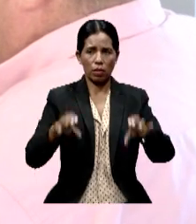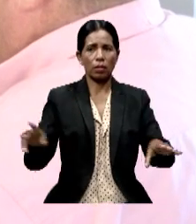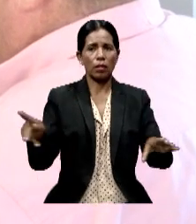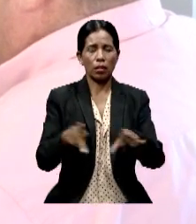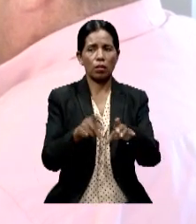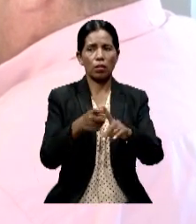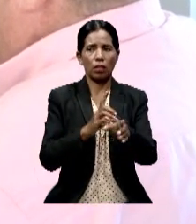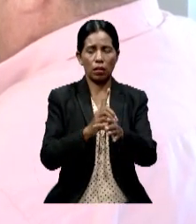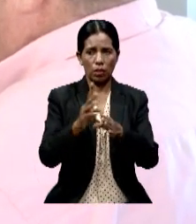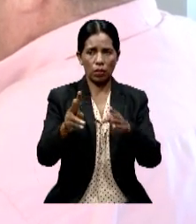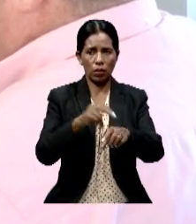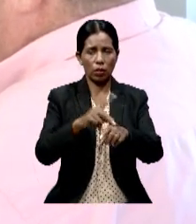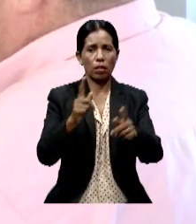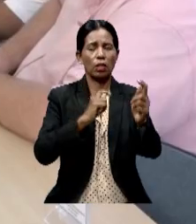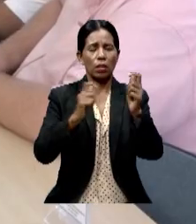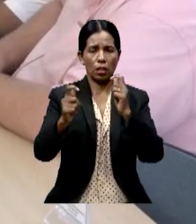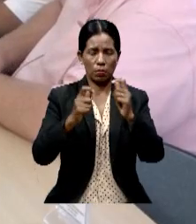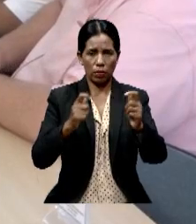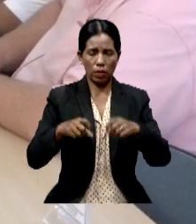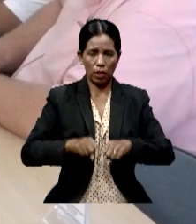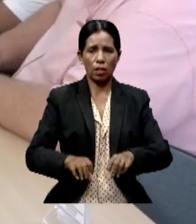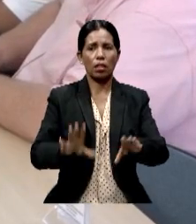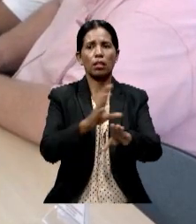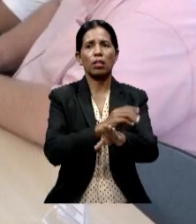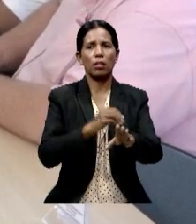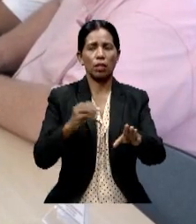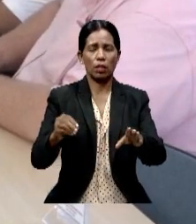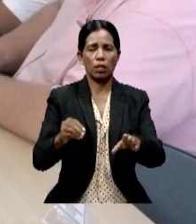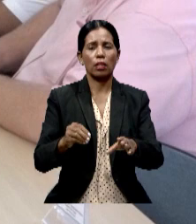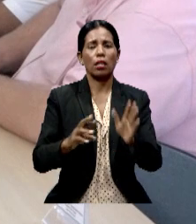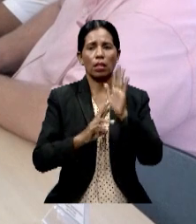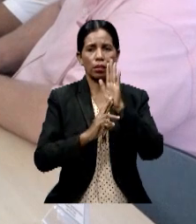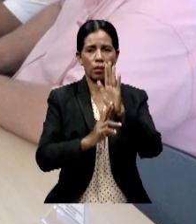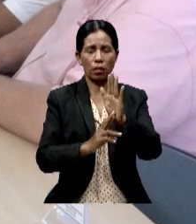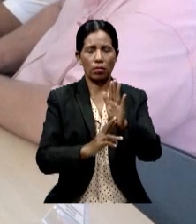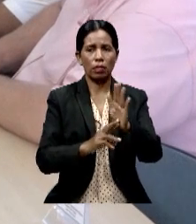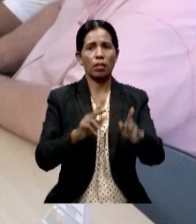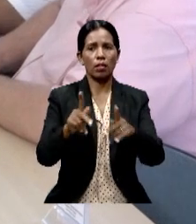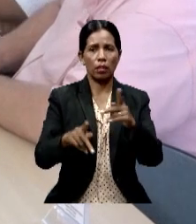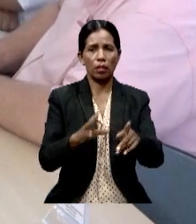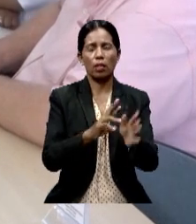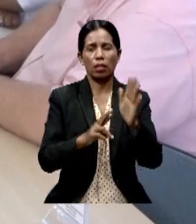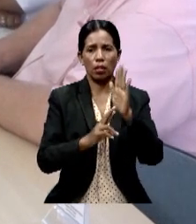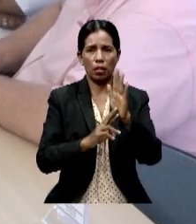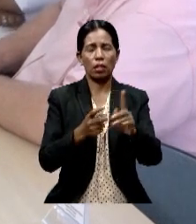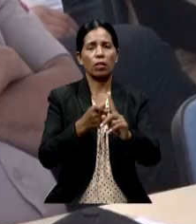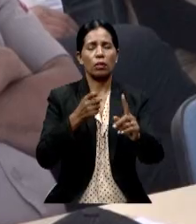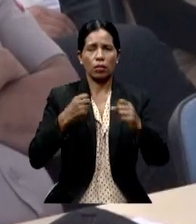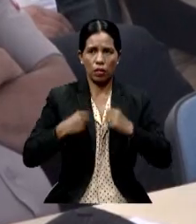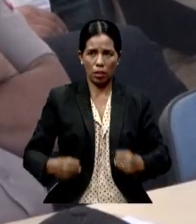husi Diretor Nasional Transporte Maritima, Chairman Timor Port, representante Migração, representante husi